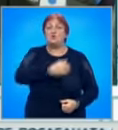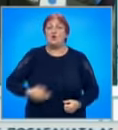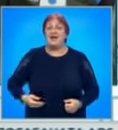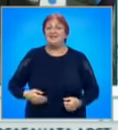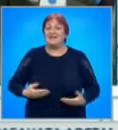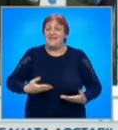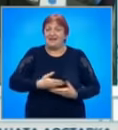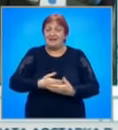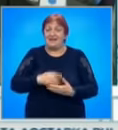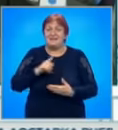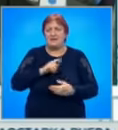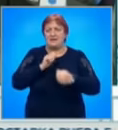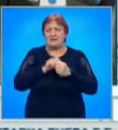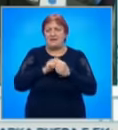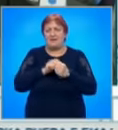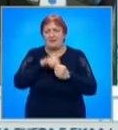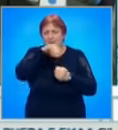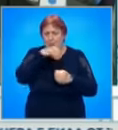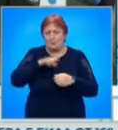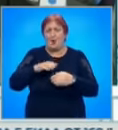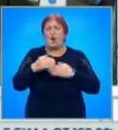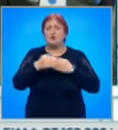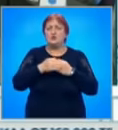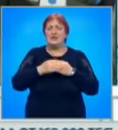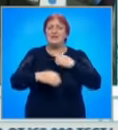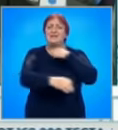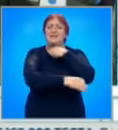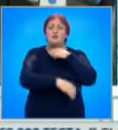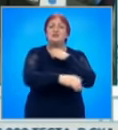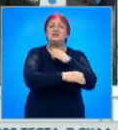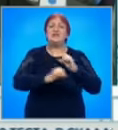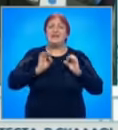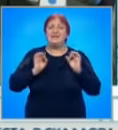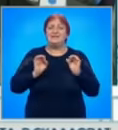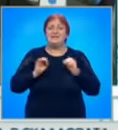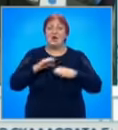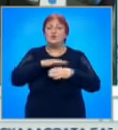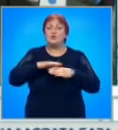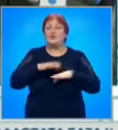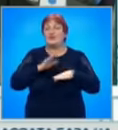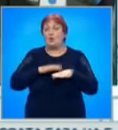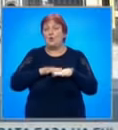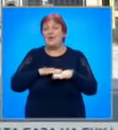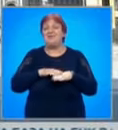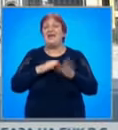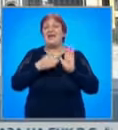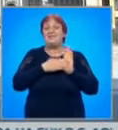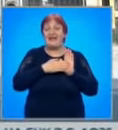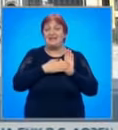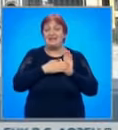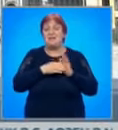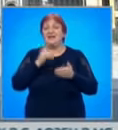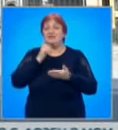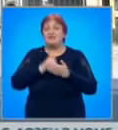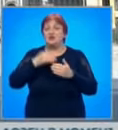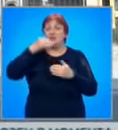България и без да се правят компромиси по отношение на историческата истина, основана на документи и факти. Мисията на